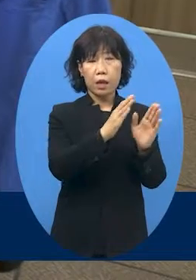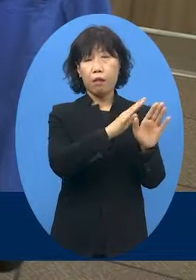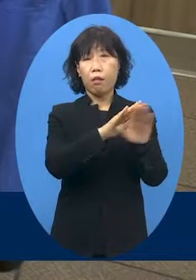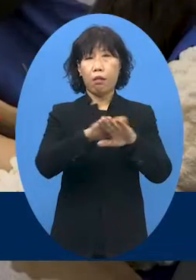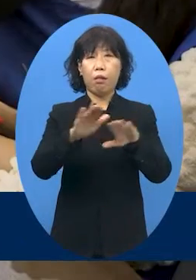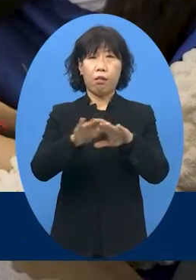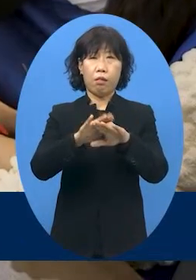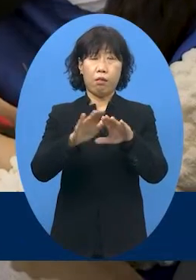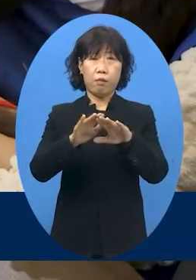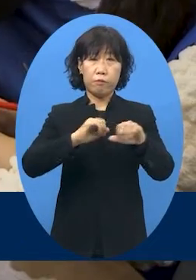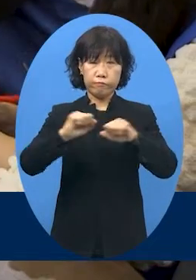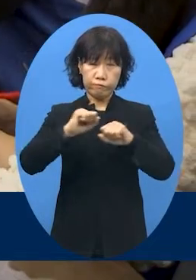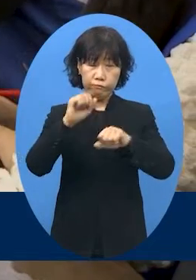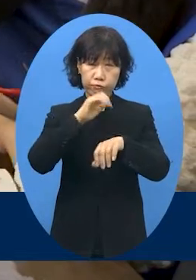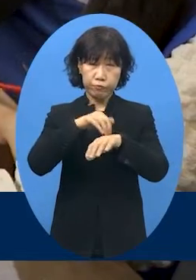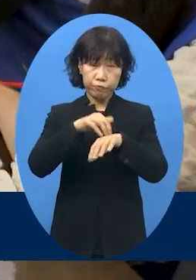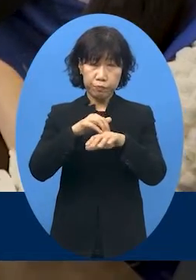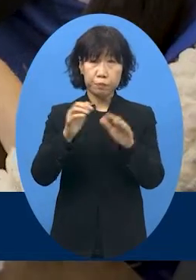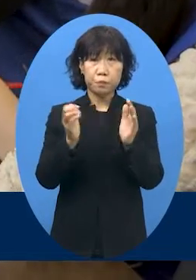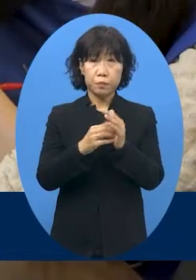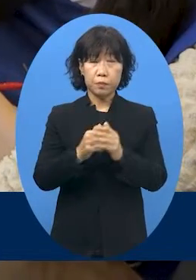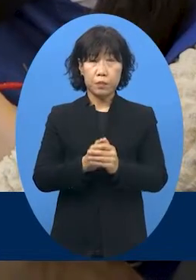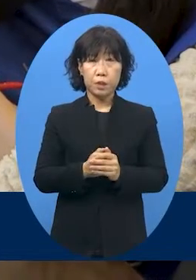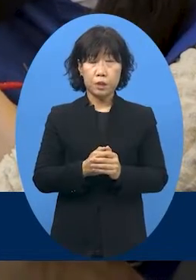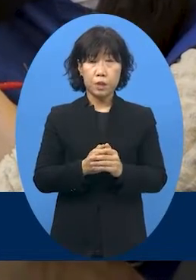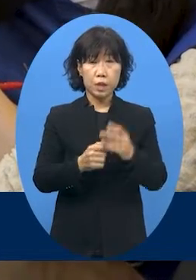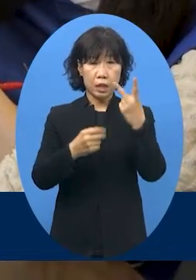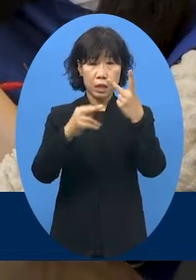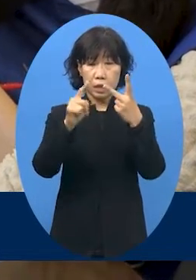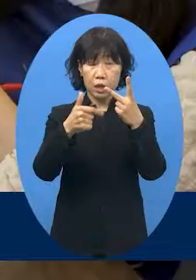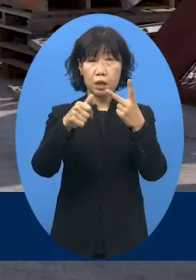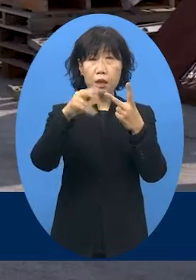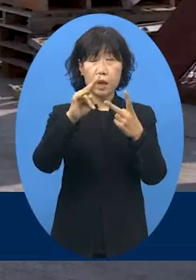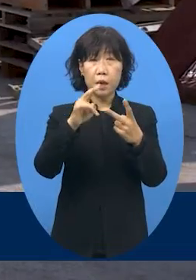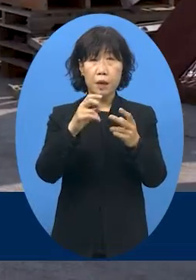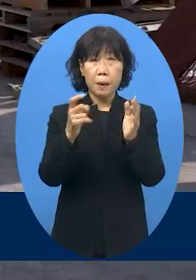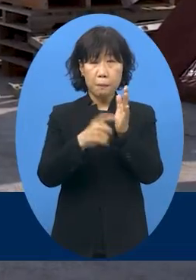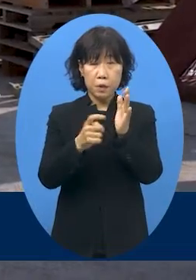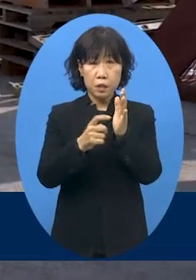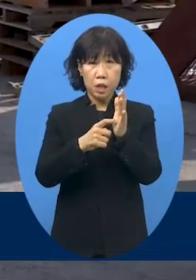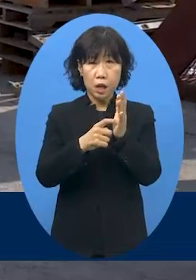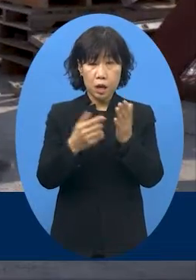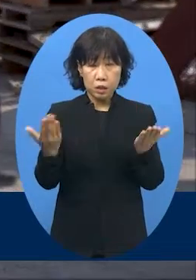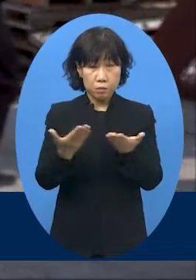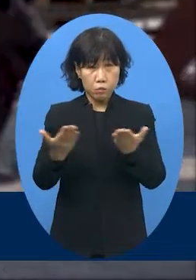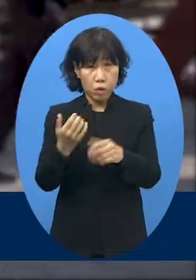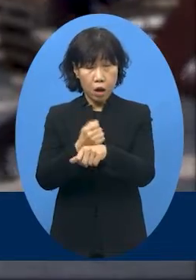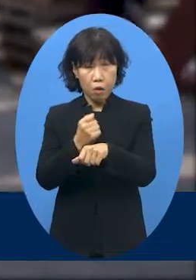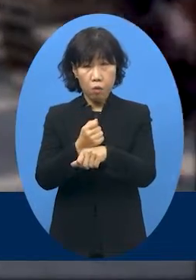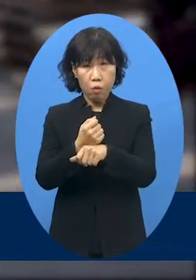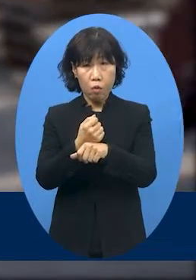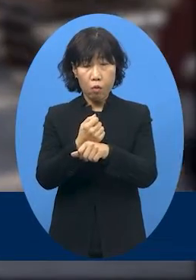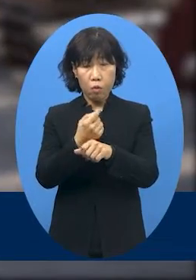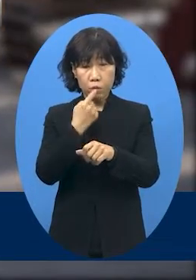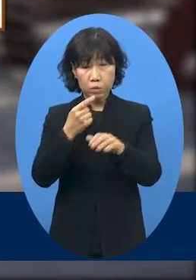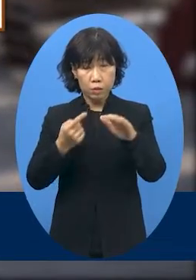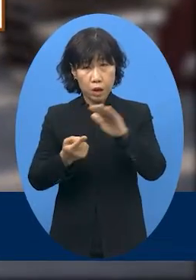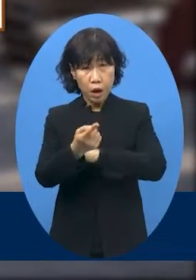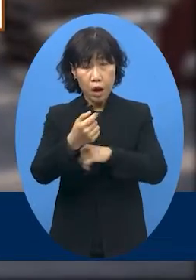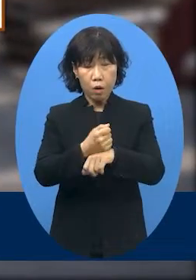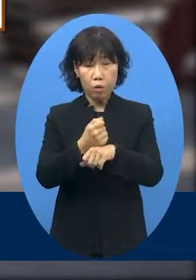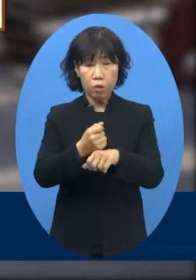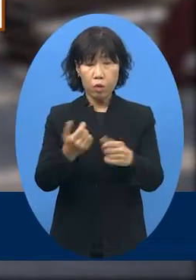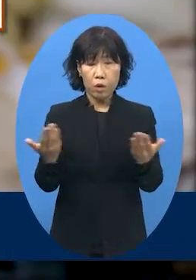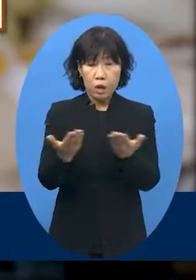상황 판단 배후 제 2단계 비상근무를 발령하고 학동주민센터 와 지원부서 민간